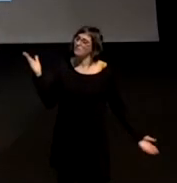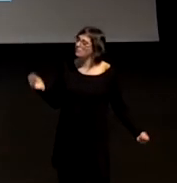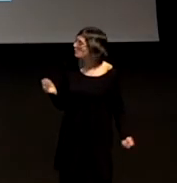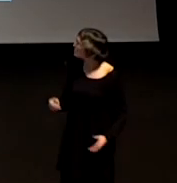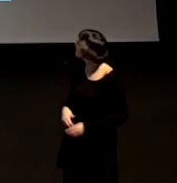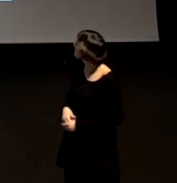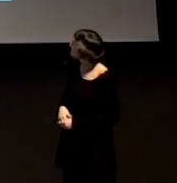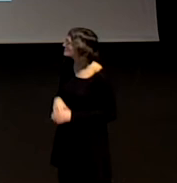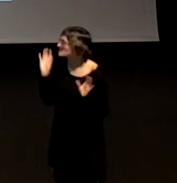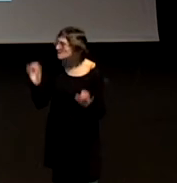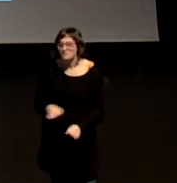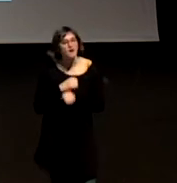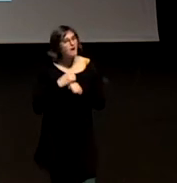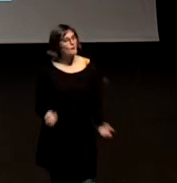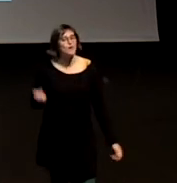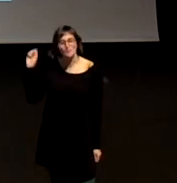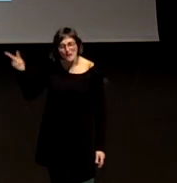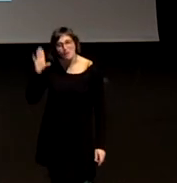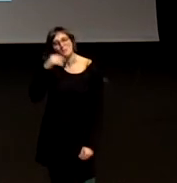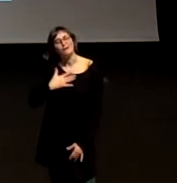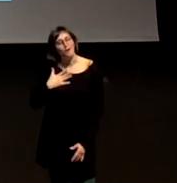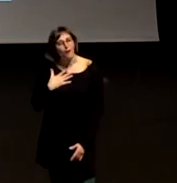c'est dingue j'ai oublié celui-là